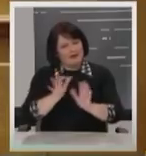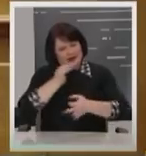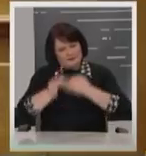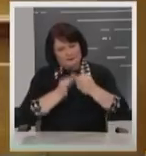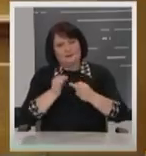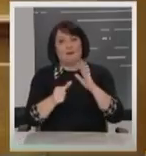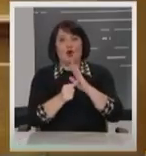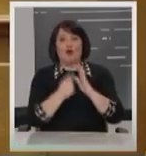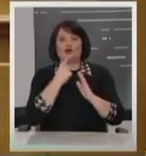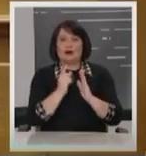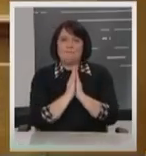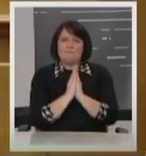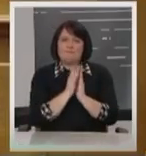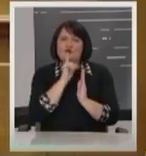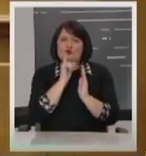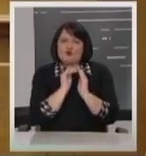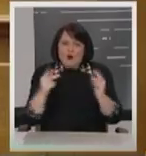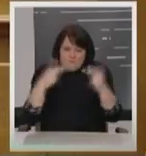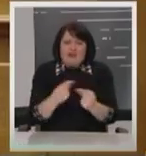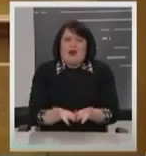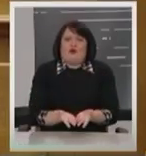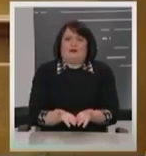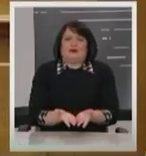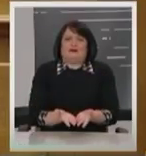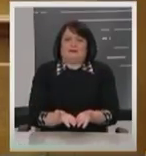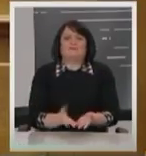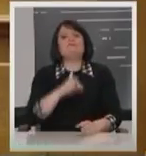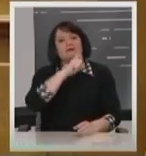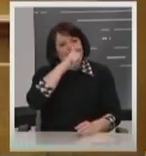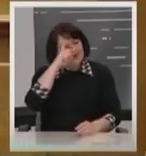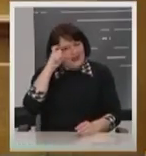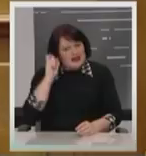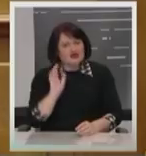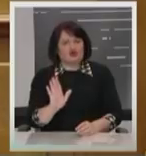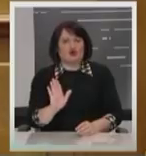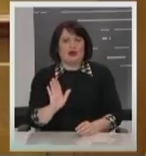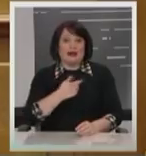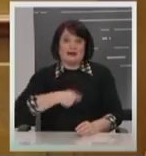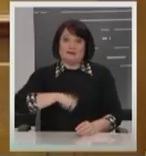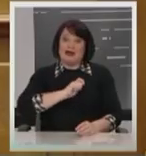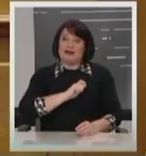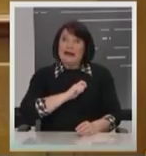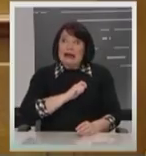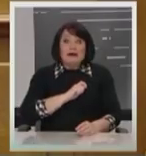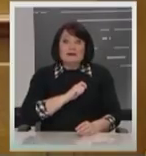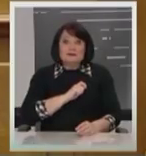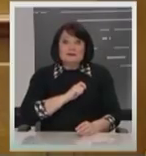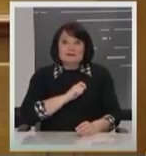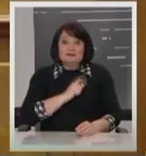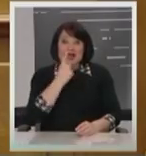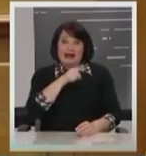λοιπόν, παρακαλώ πολύ, κάντε ησυχία. Είναι... Μην διακόπτετε. Είναι δύσκολα. Μην διακόπτετε. Λοιπόν, της Ισπανίας